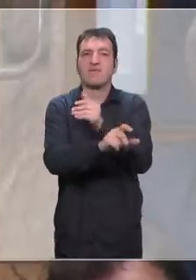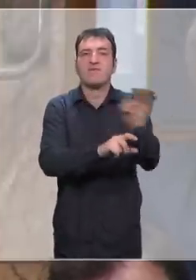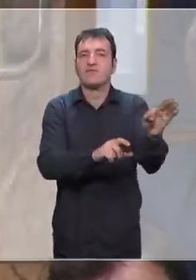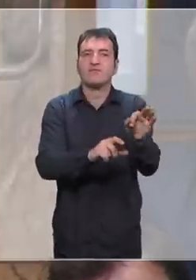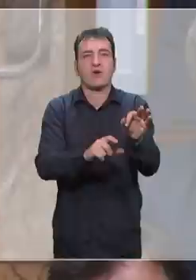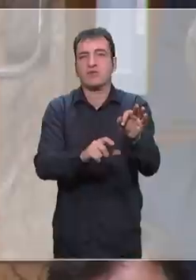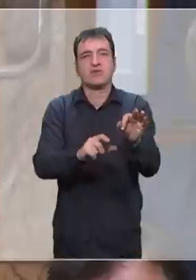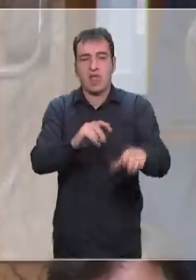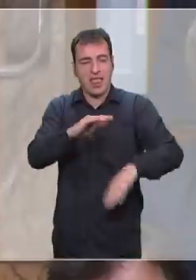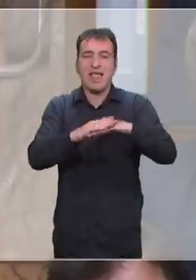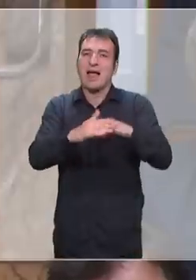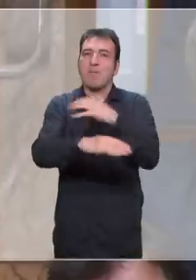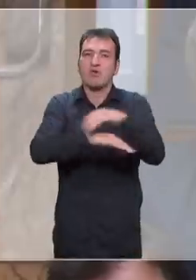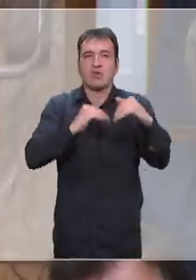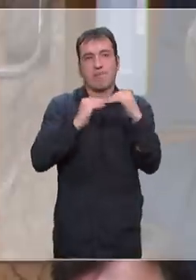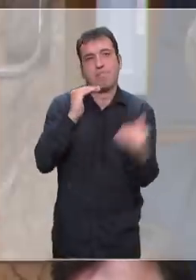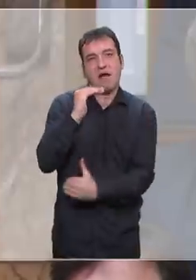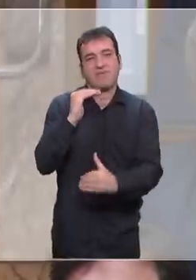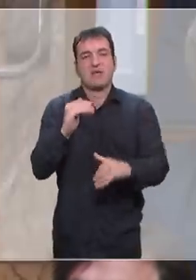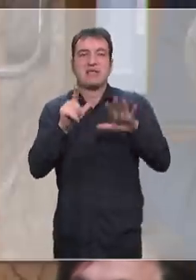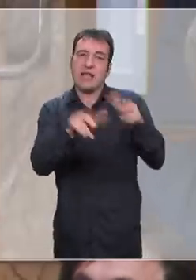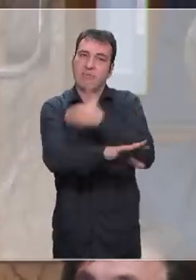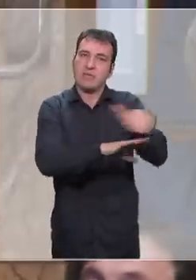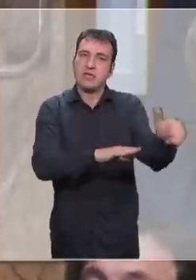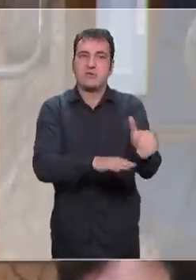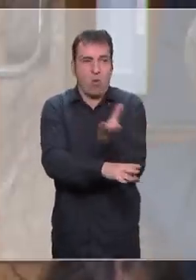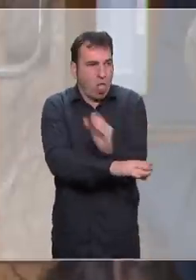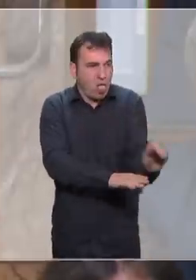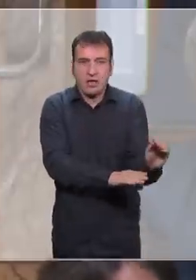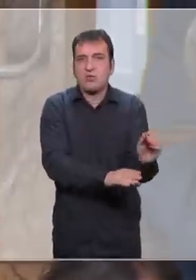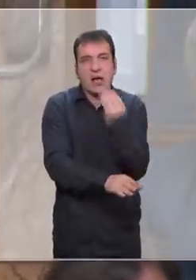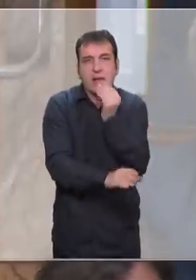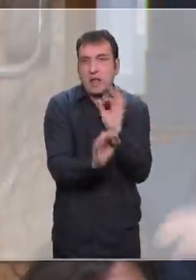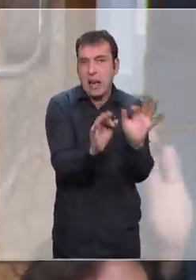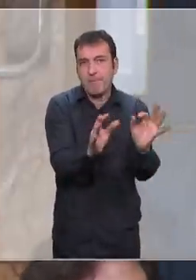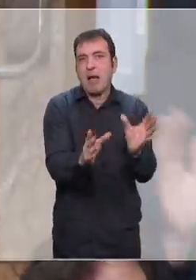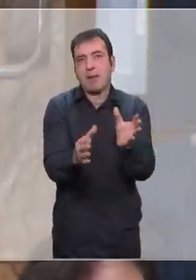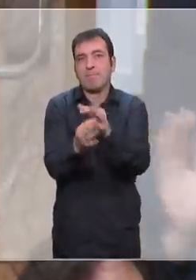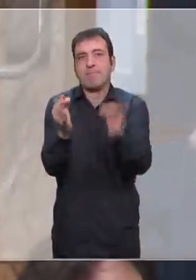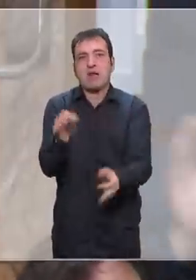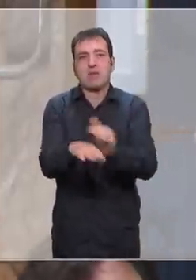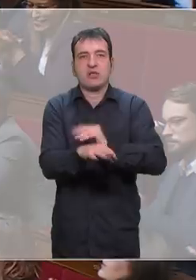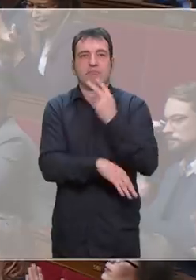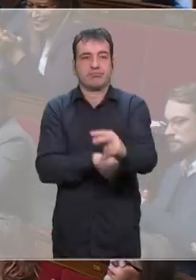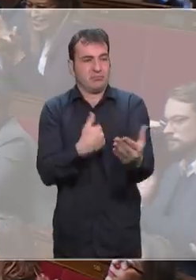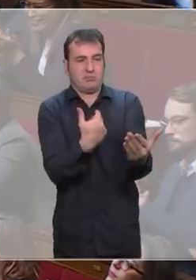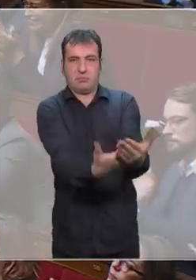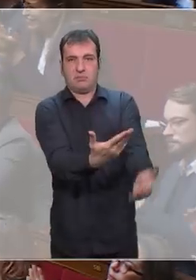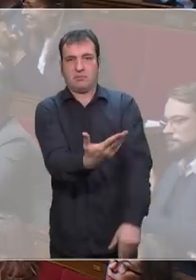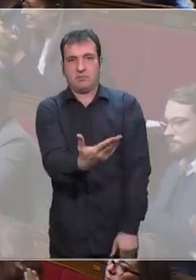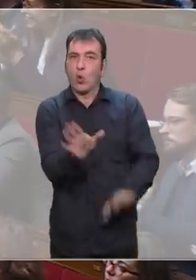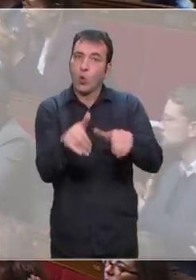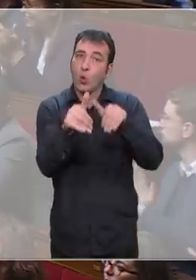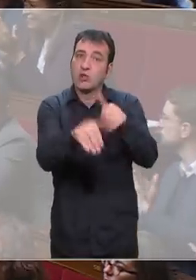populaire, 7 millions en insécurité alimentaire, voilà le vrai bilan de votre politique. Je continue.